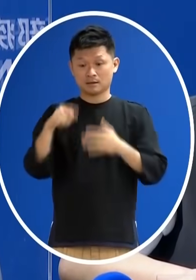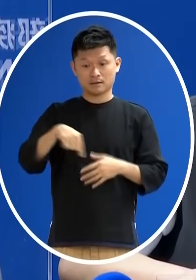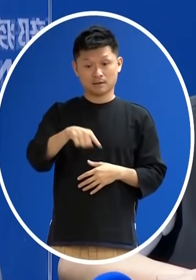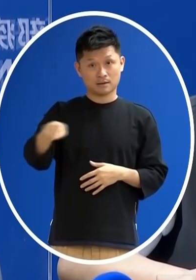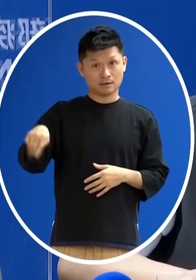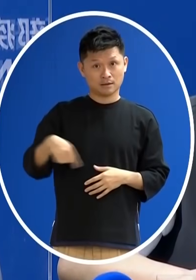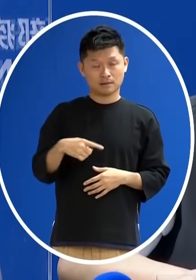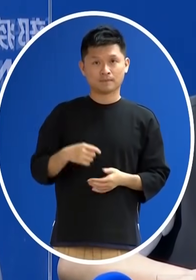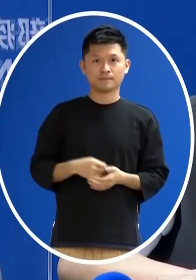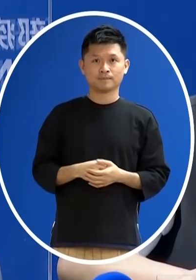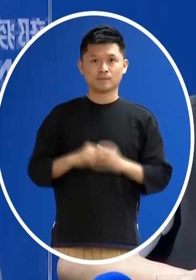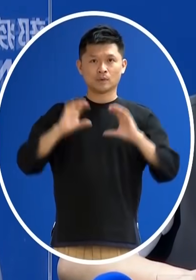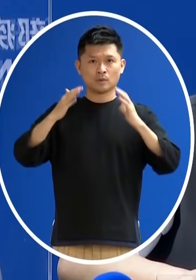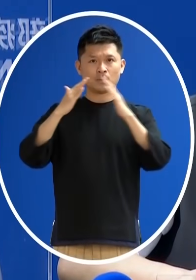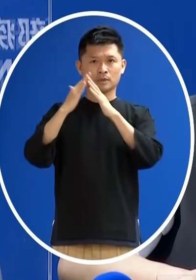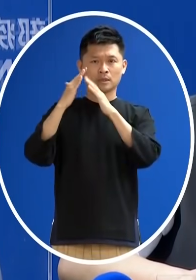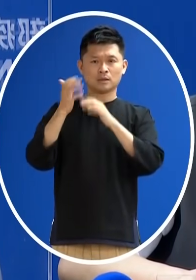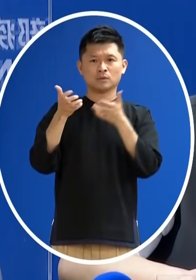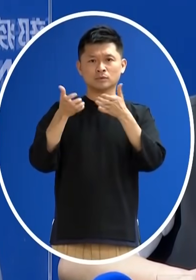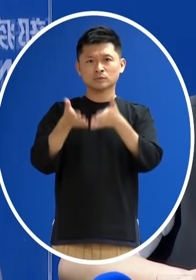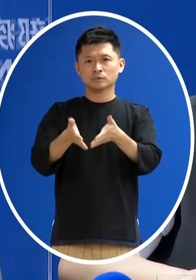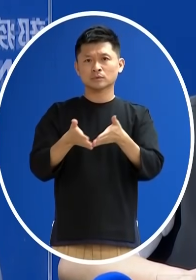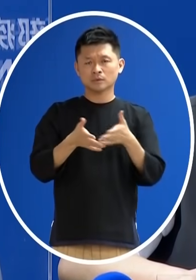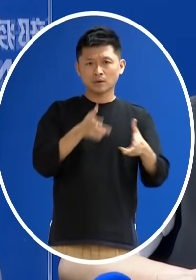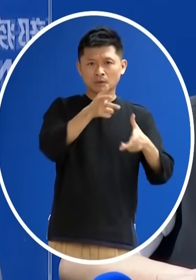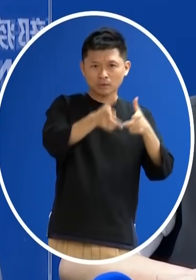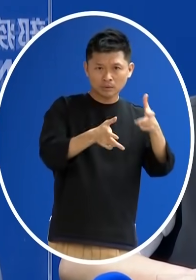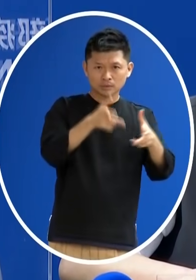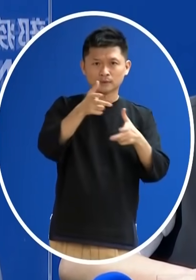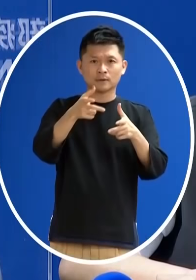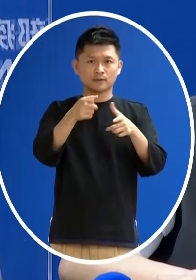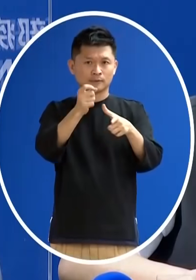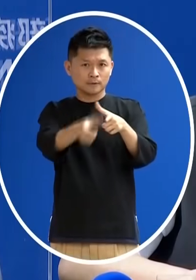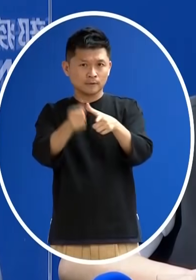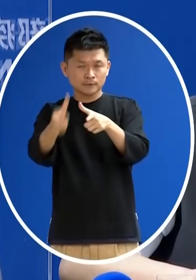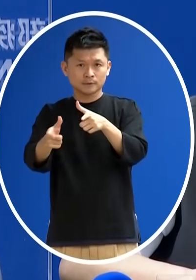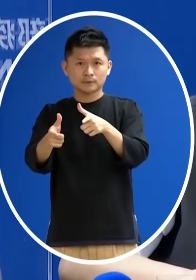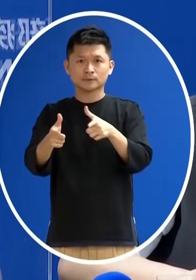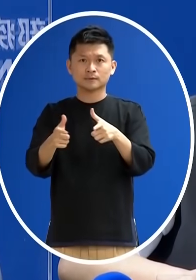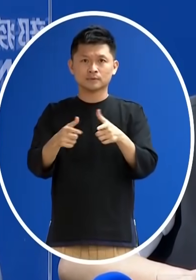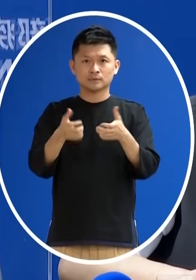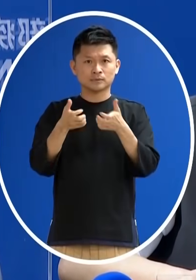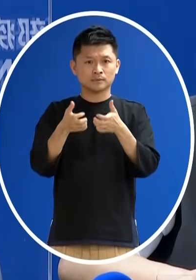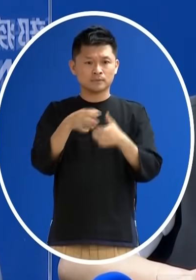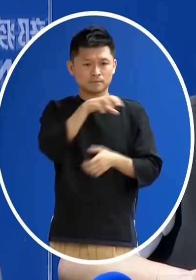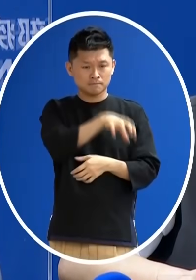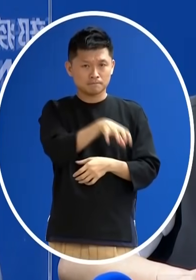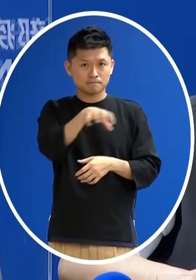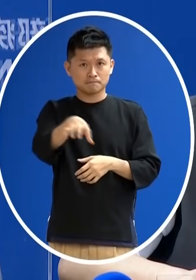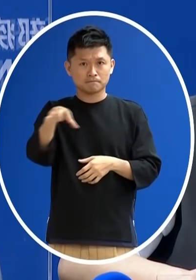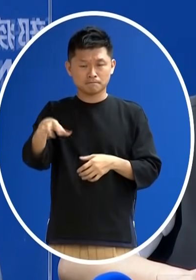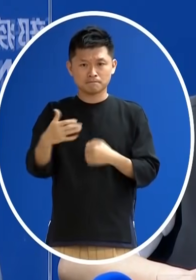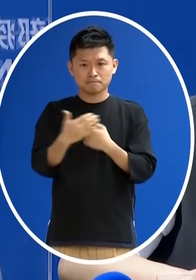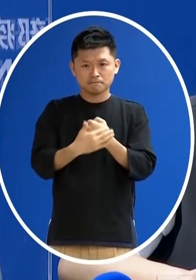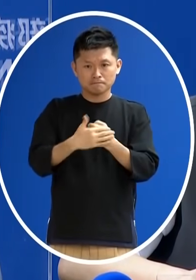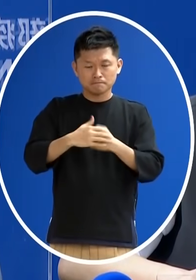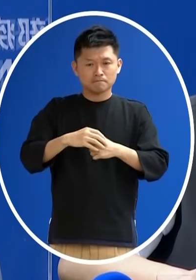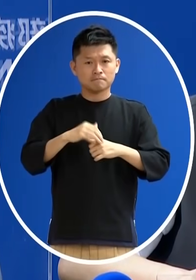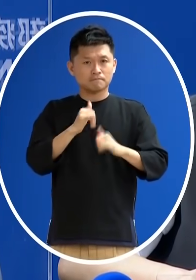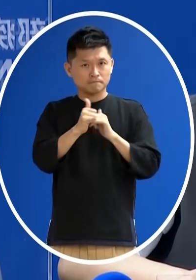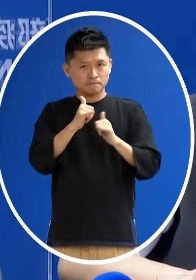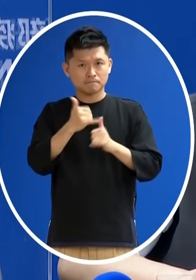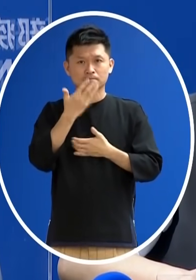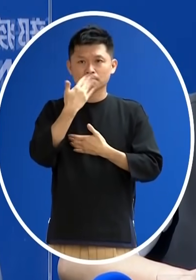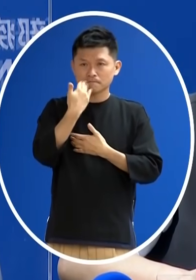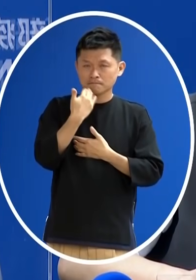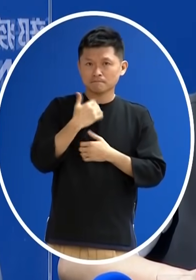会因应这个国家重要的产业、关键的设施、维生的这个产业等等这个维生